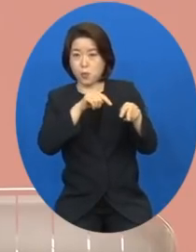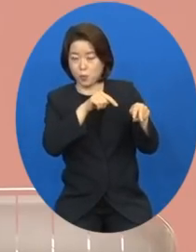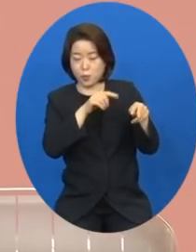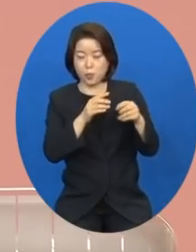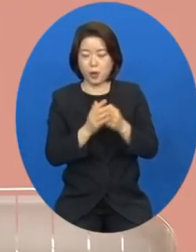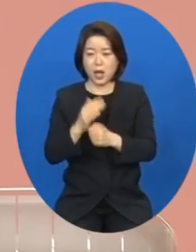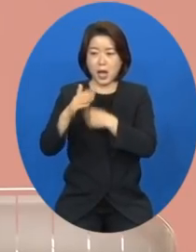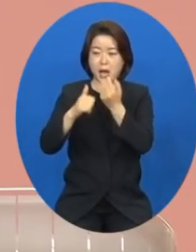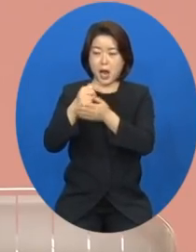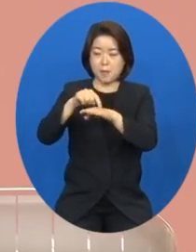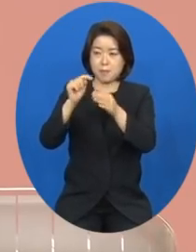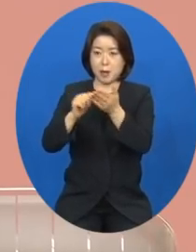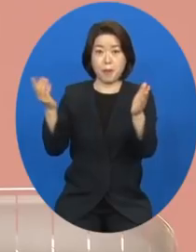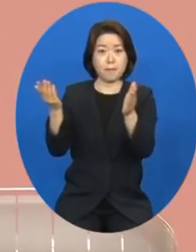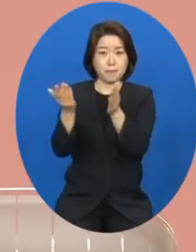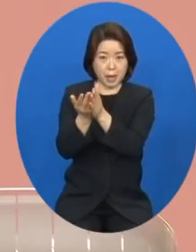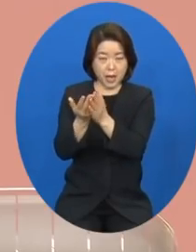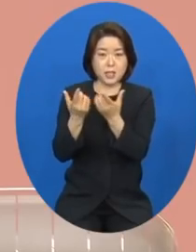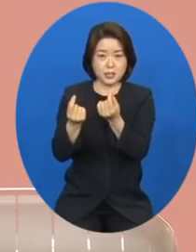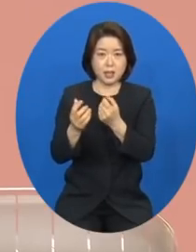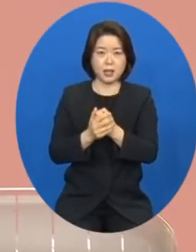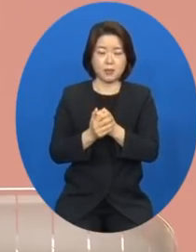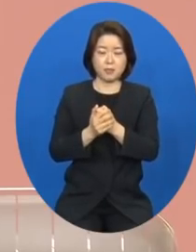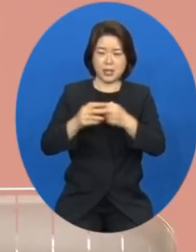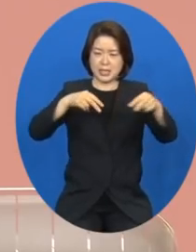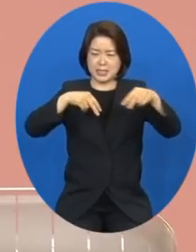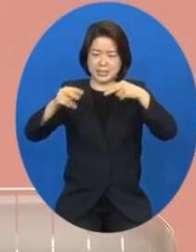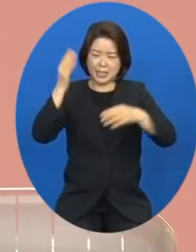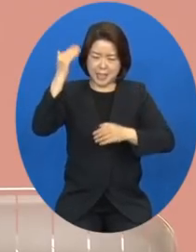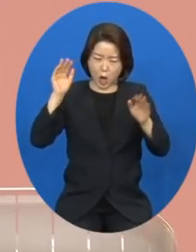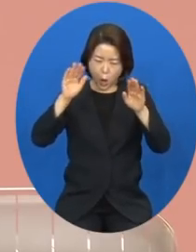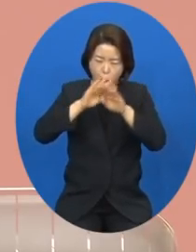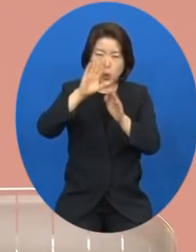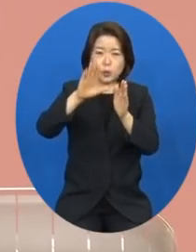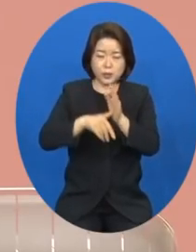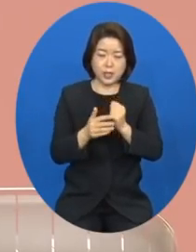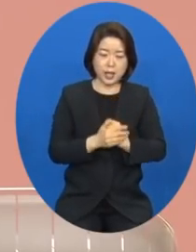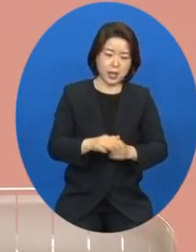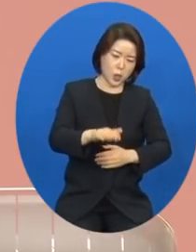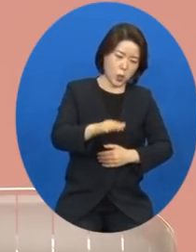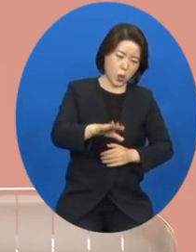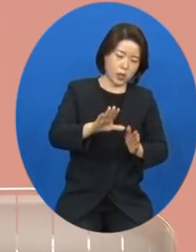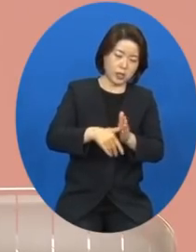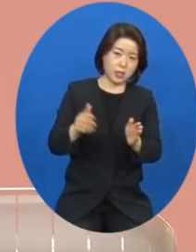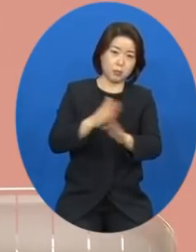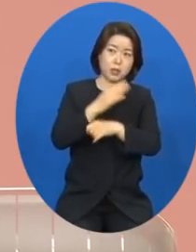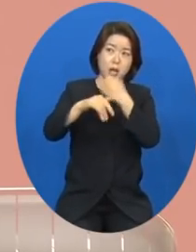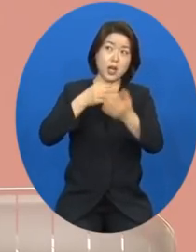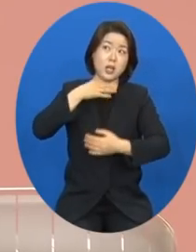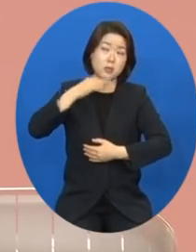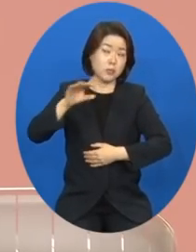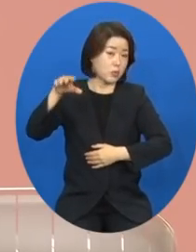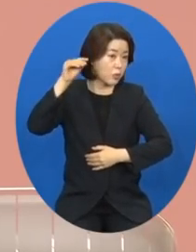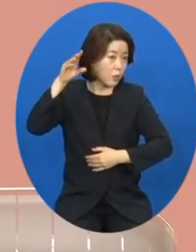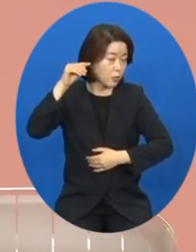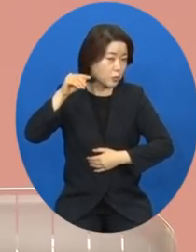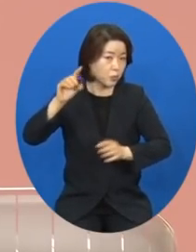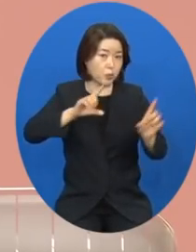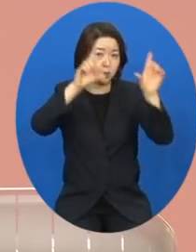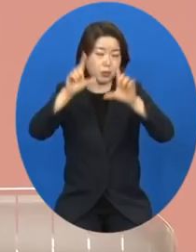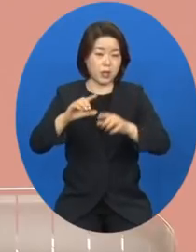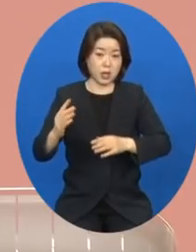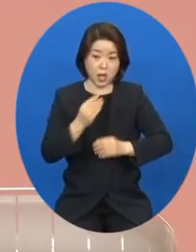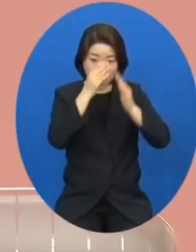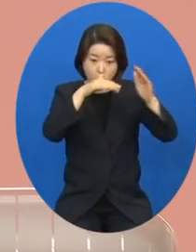사람 입니다 사사기 라는 암흑 시절의 정말 어릴적부터 하나의 음성을 듣고 자랐습니다 훈련을 받았습니다 성적에서